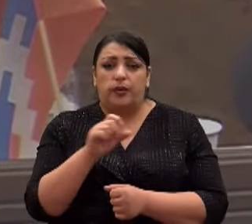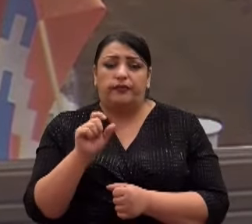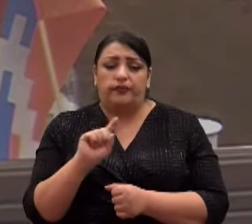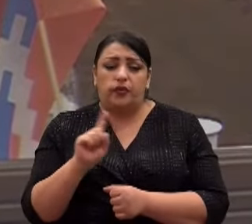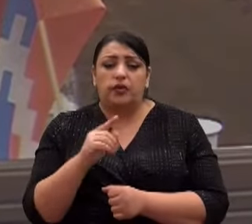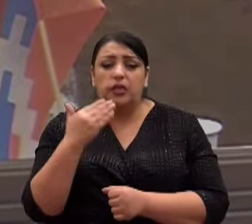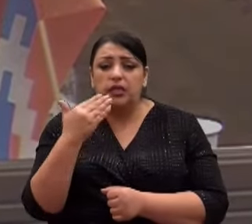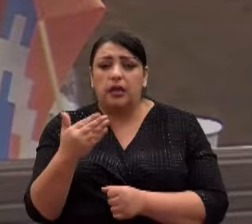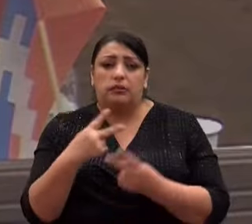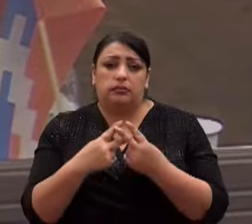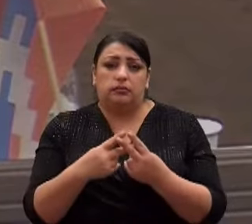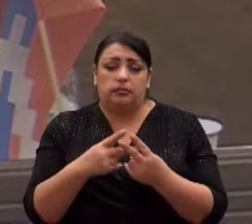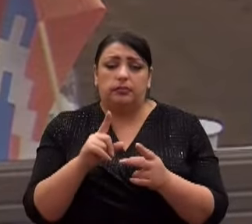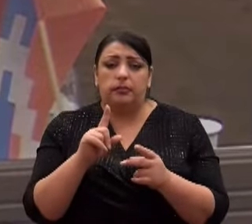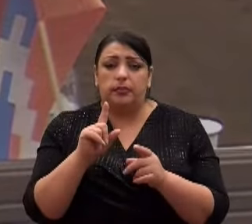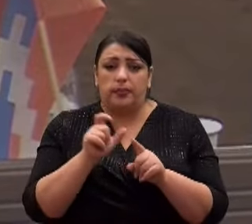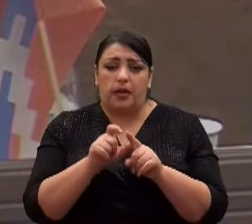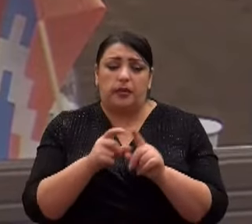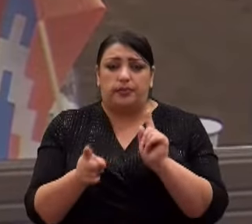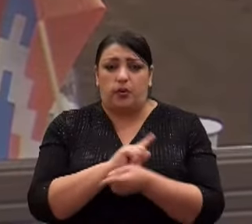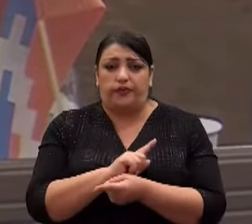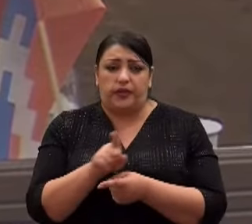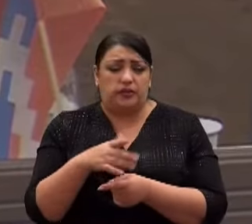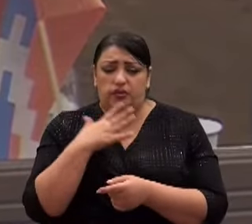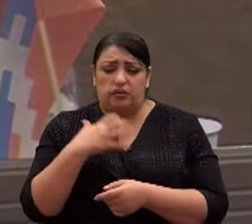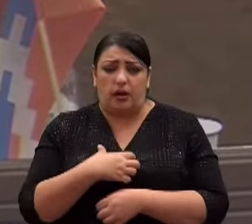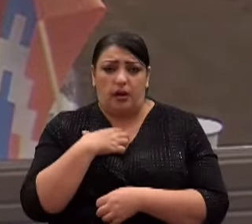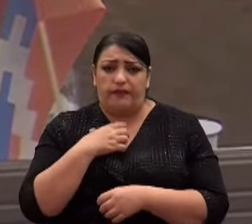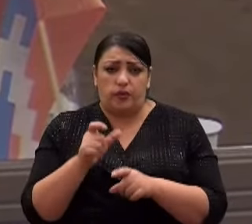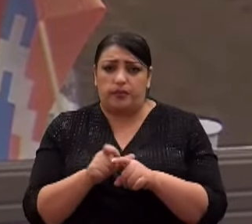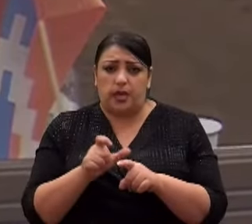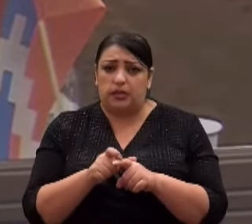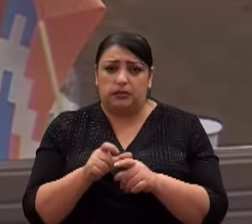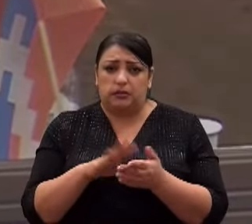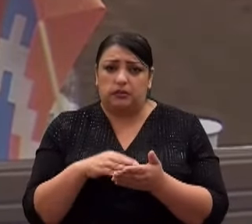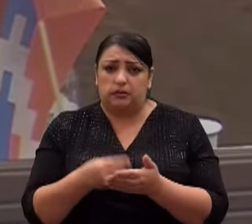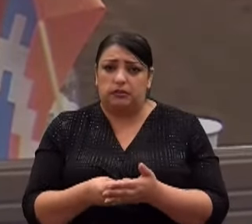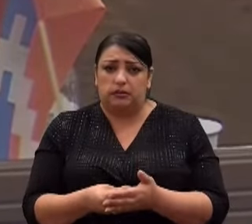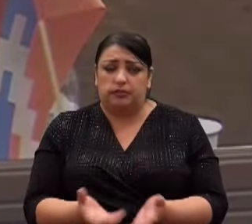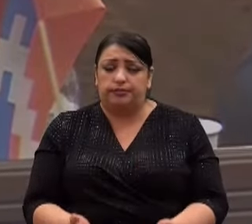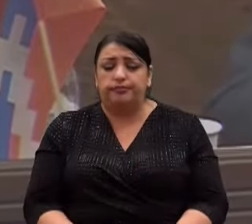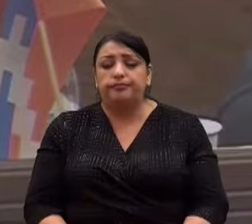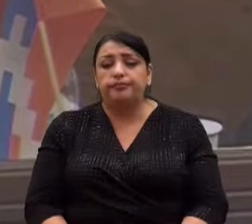փոխվի, ուղղակի դա ահավոր բան է, ահավոր բան է։